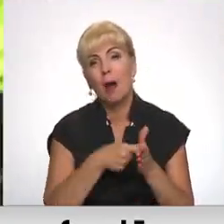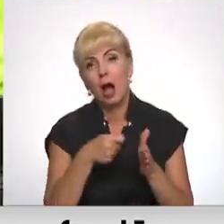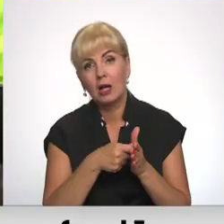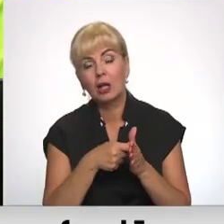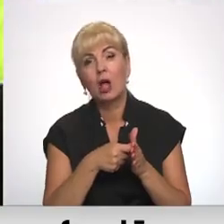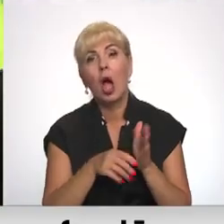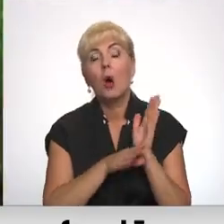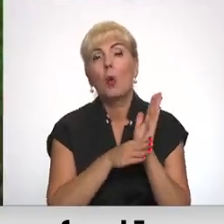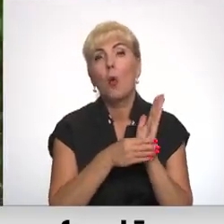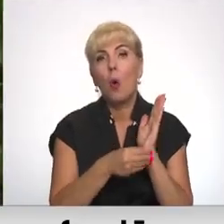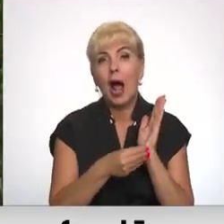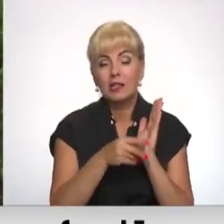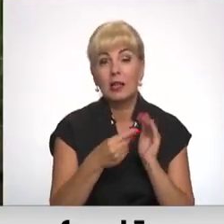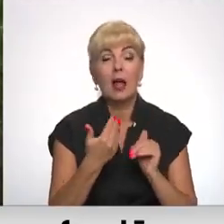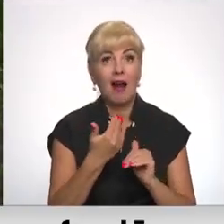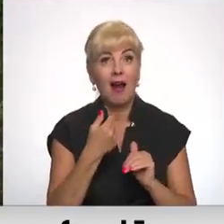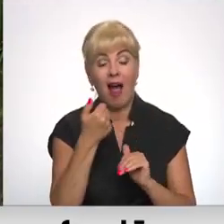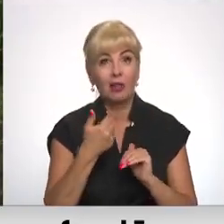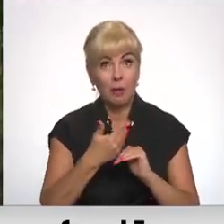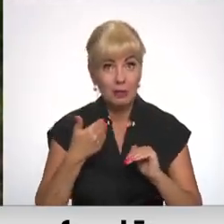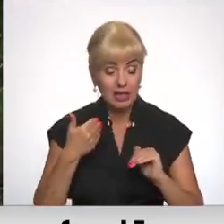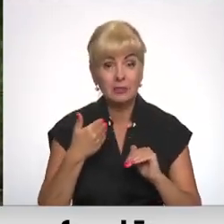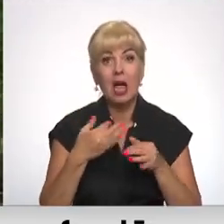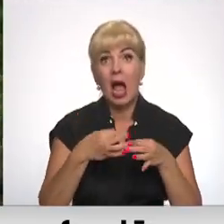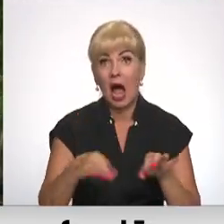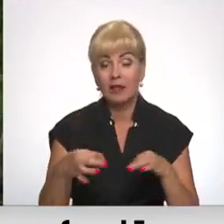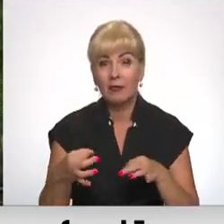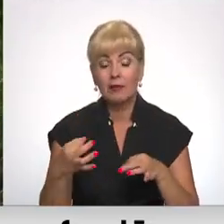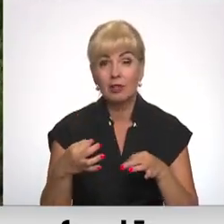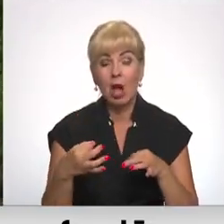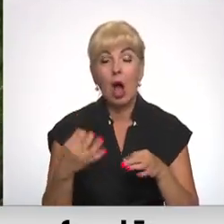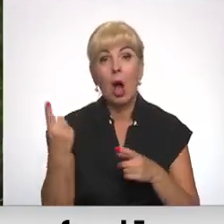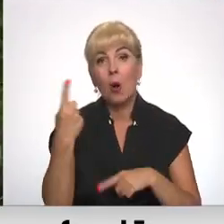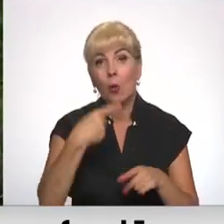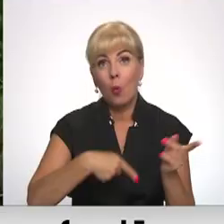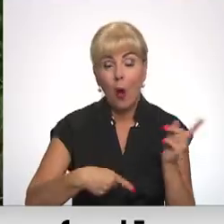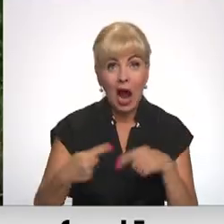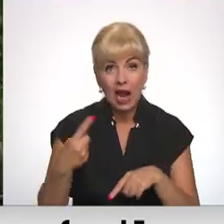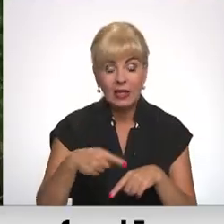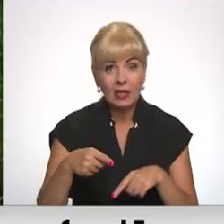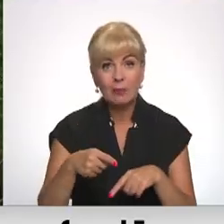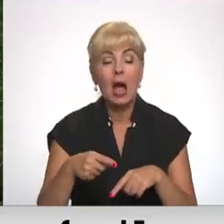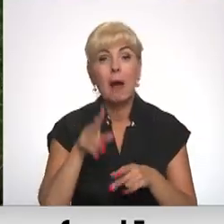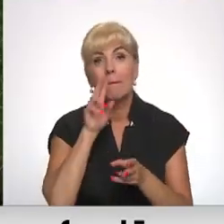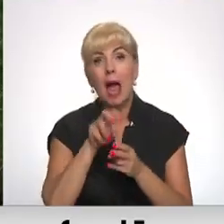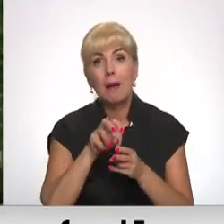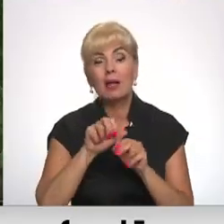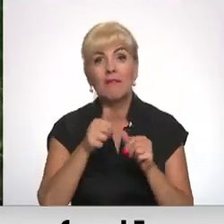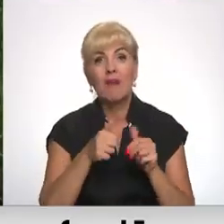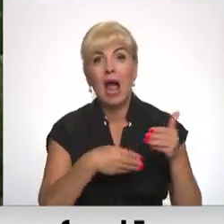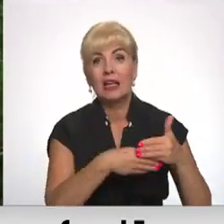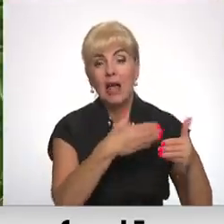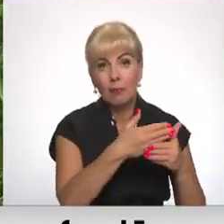koksni. Gadu iepriekš, vēl pirms šo pieteku atbrīvošanas no sakritušajiem kokiem, sanesumiem un bebrju dambiem, veikta